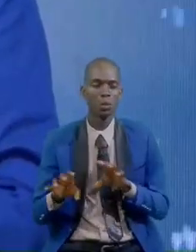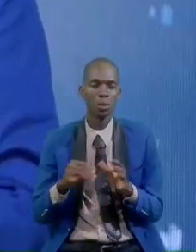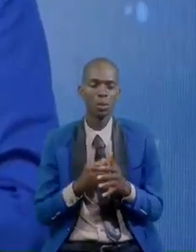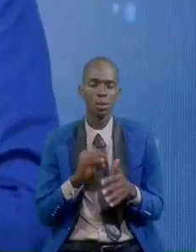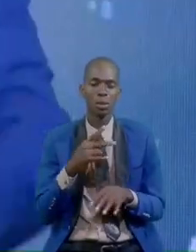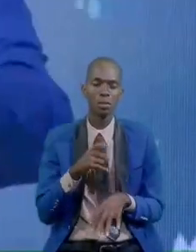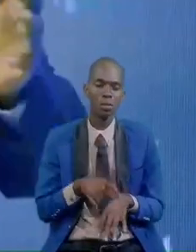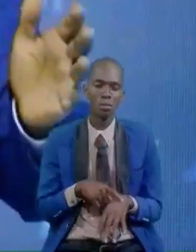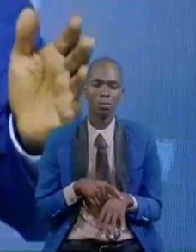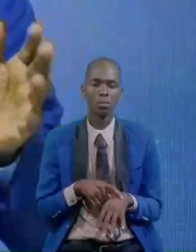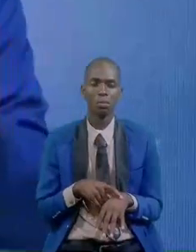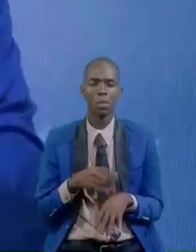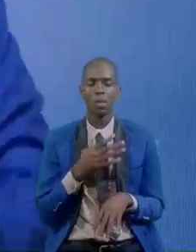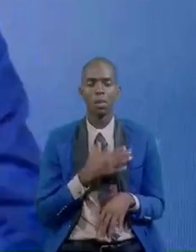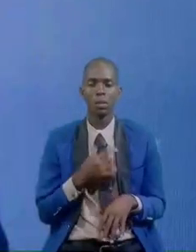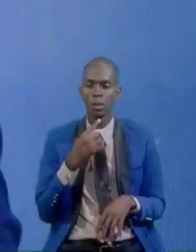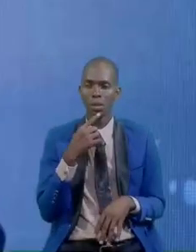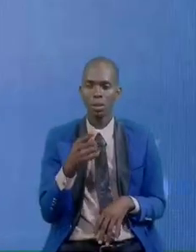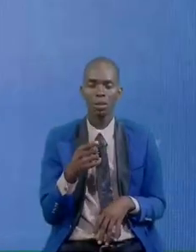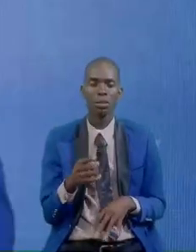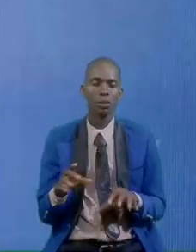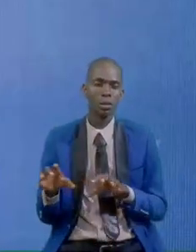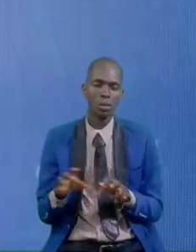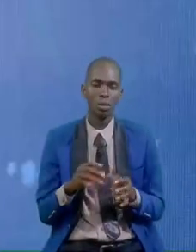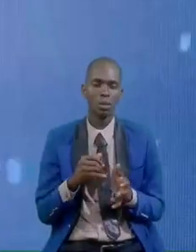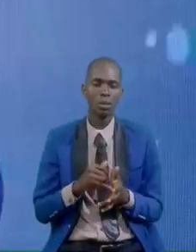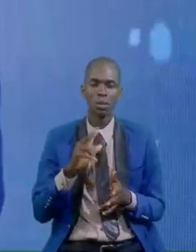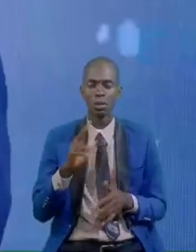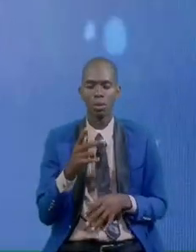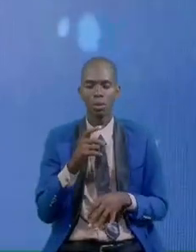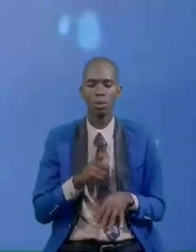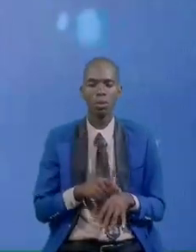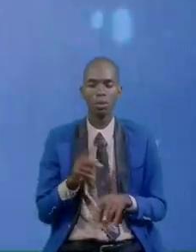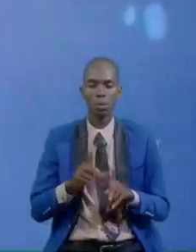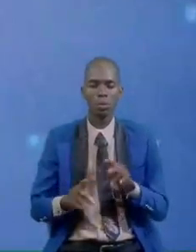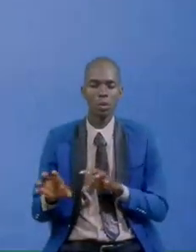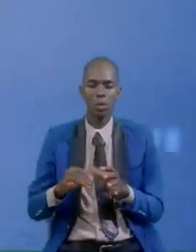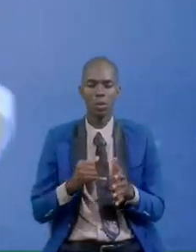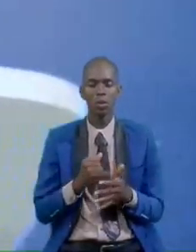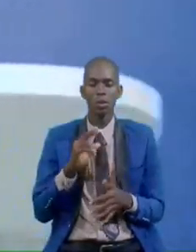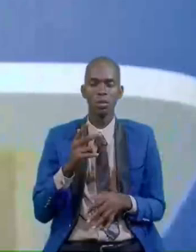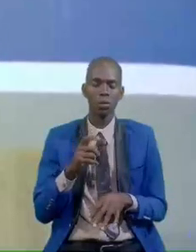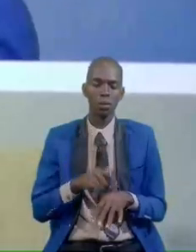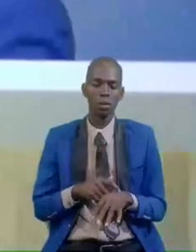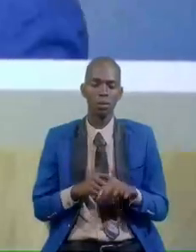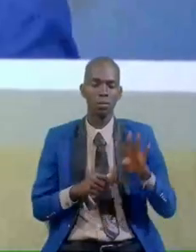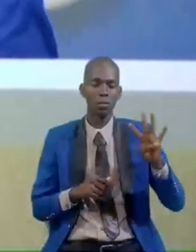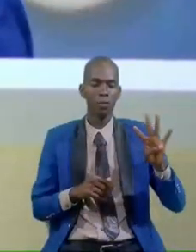fois. Il dit, faites-le une troisième fois. Et il le fit une troisième fois.